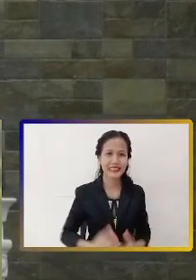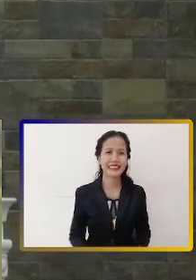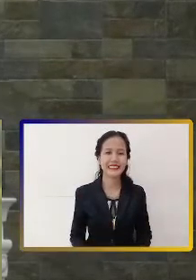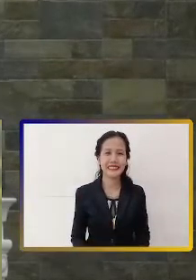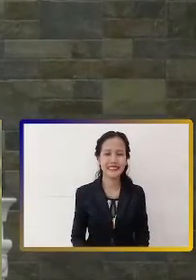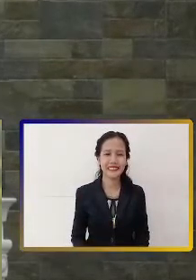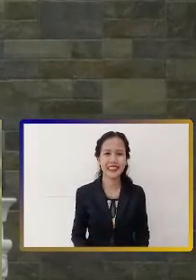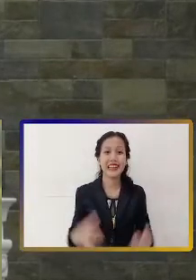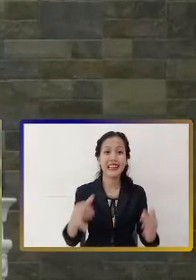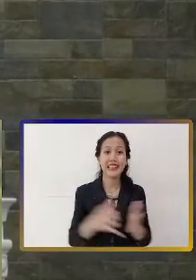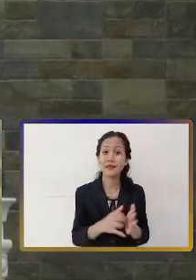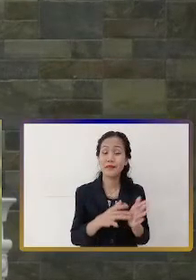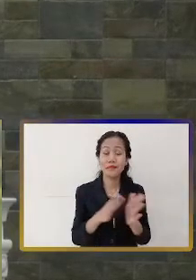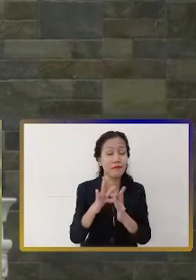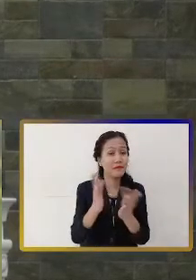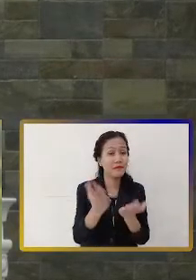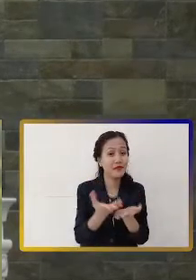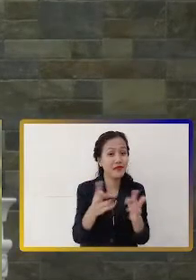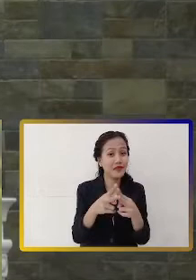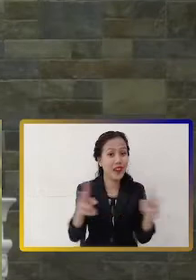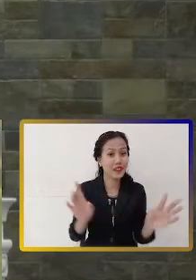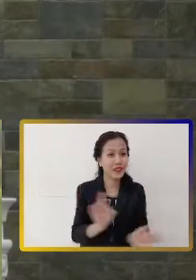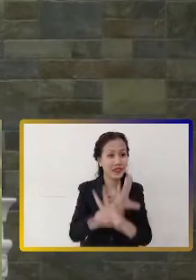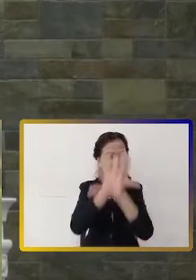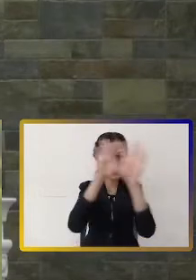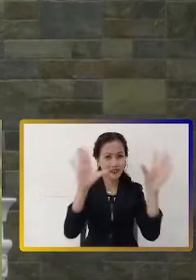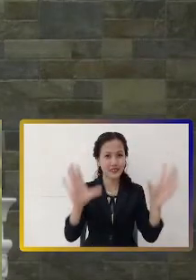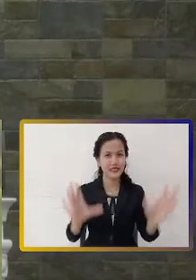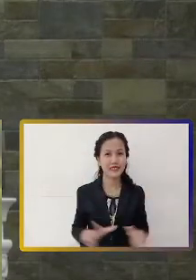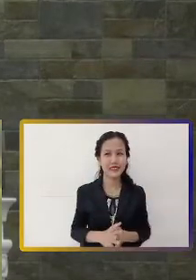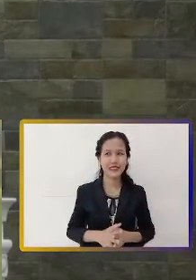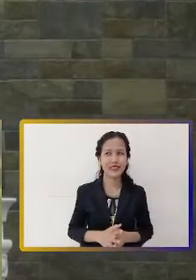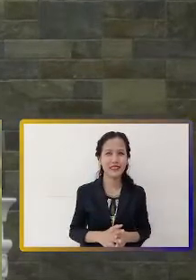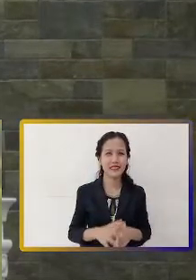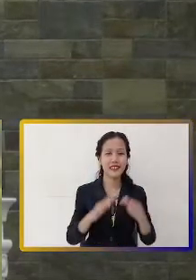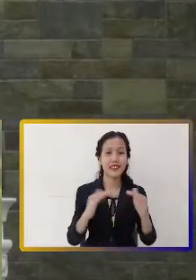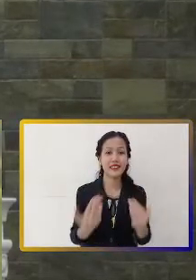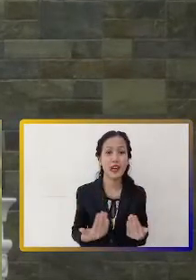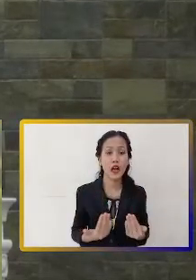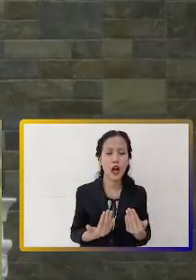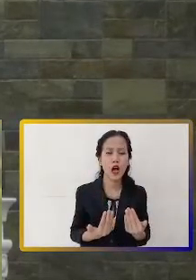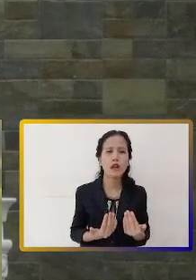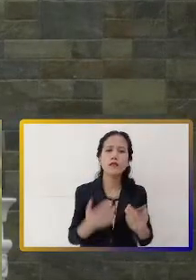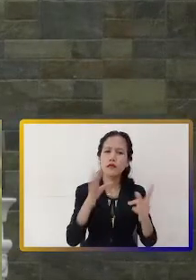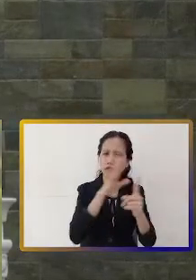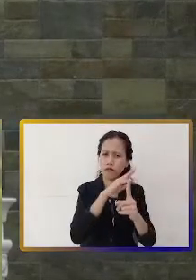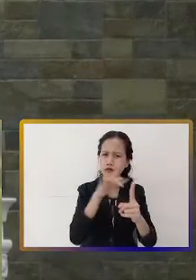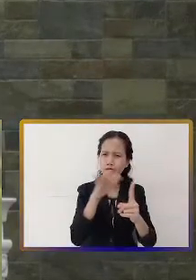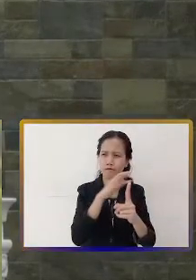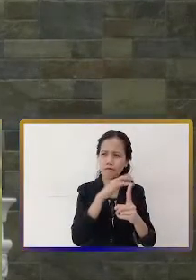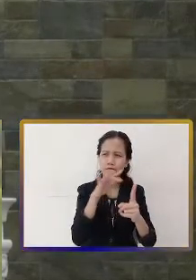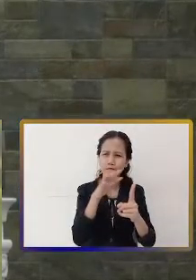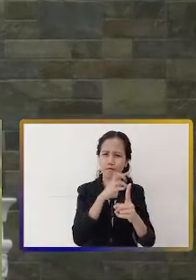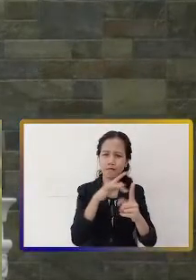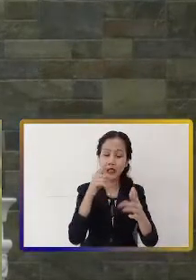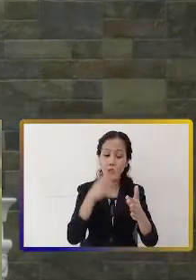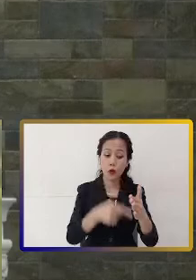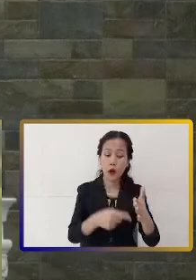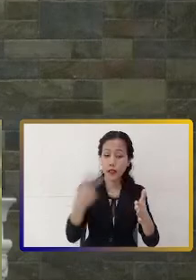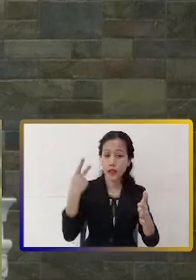The Bible is very clear. Kapatid, sabi ko sa inyo, tignan muna natin ang mabuti. Ano yung contents ng ating